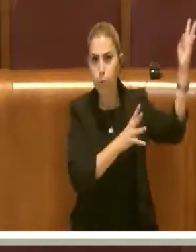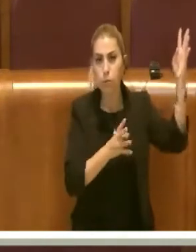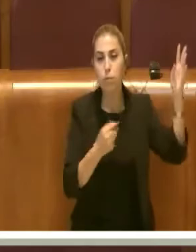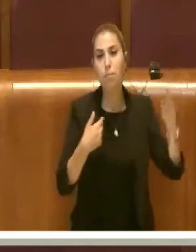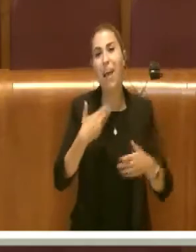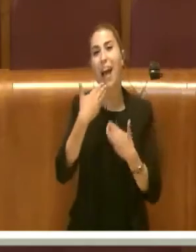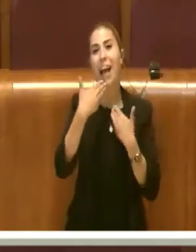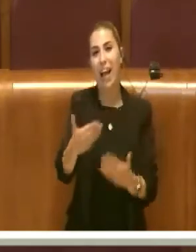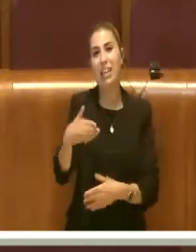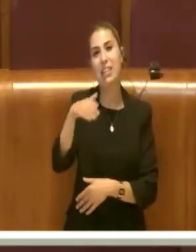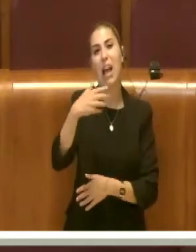Lammetti, per il lavoro che è stato fatto.